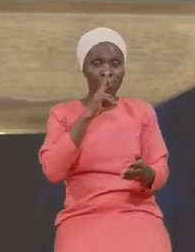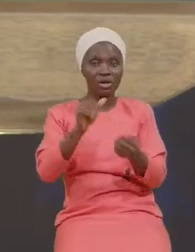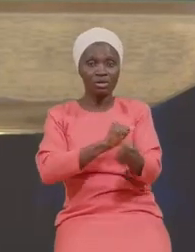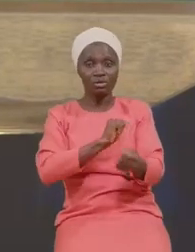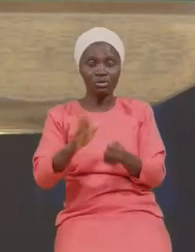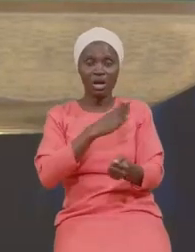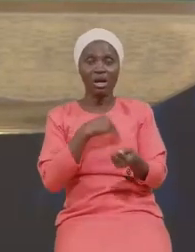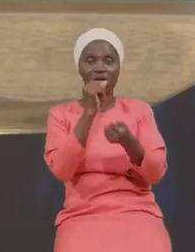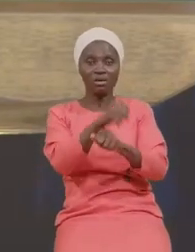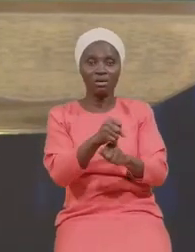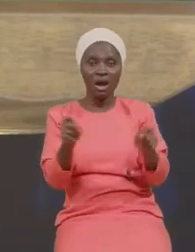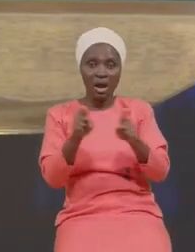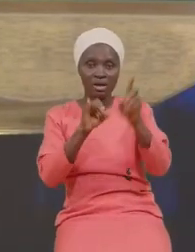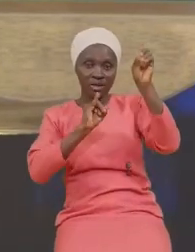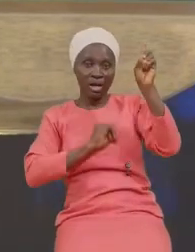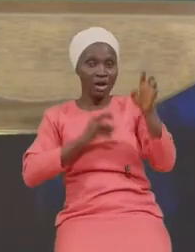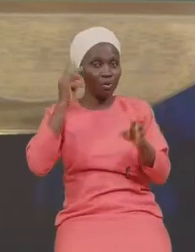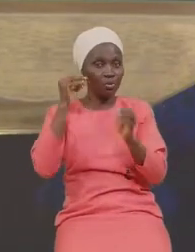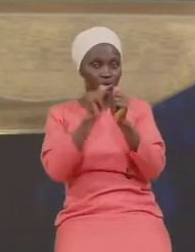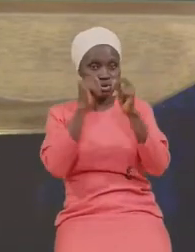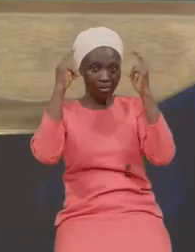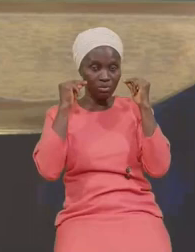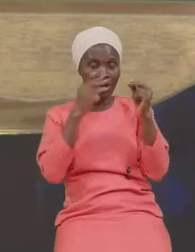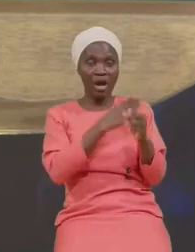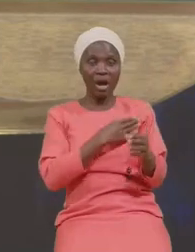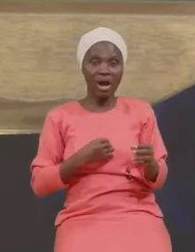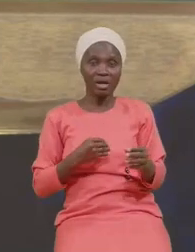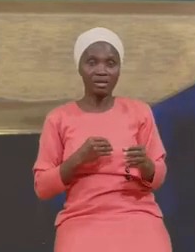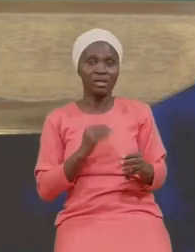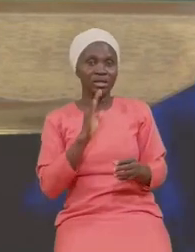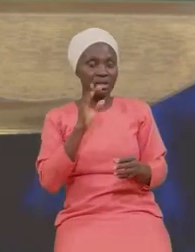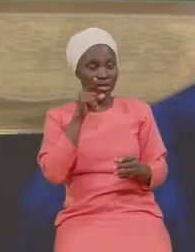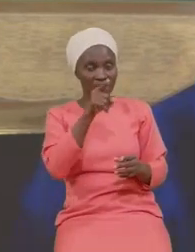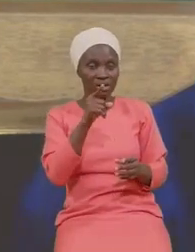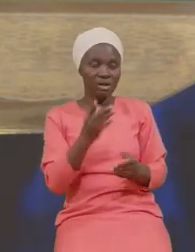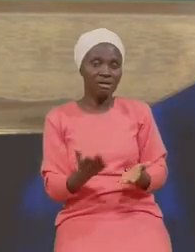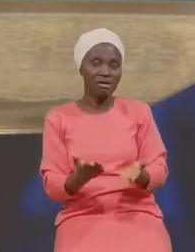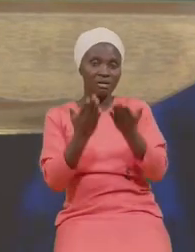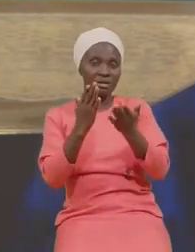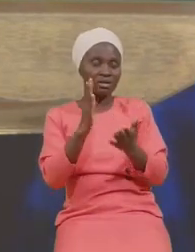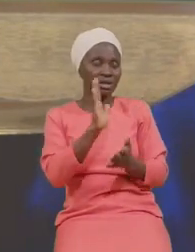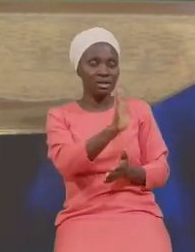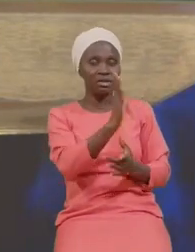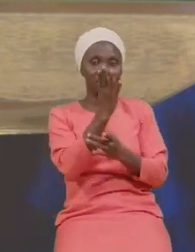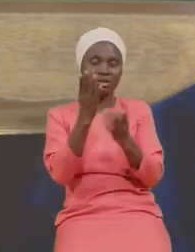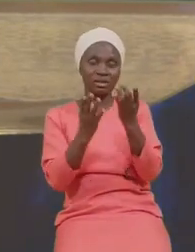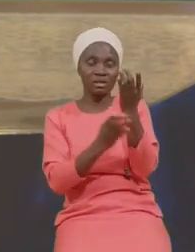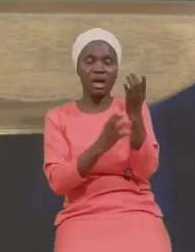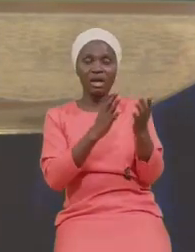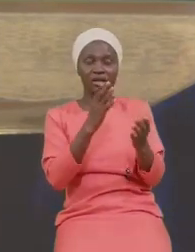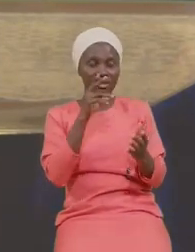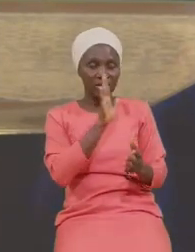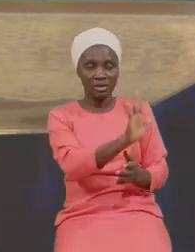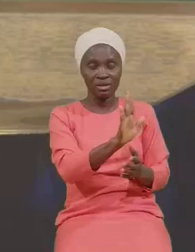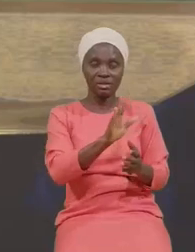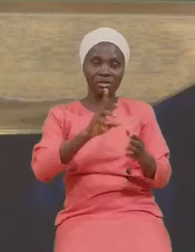que vaincu comme j'ai été avec Moïse et là levé sa main et sa verge et Josué l'emportait sur les